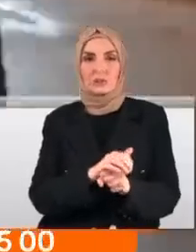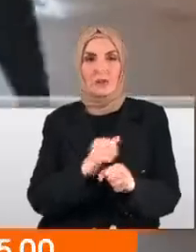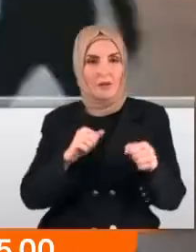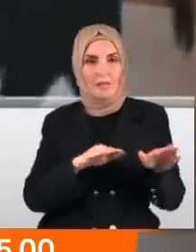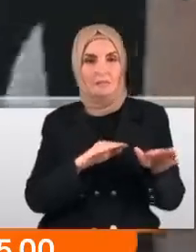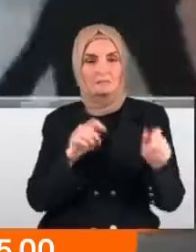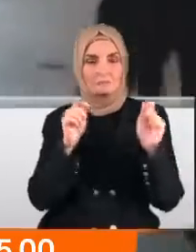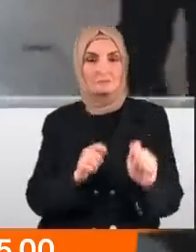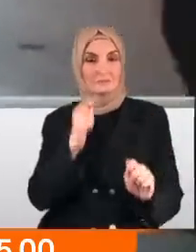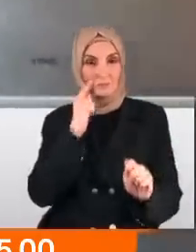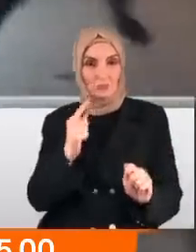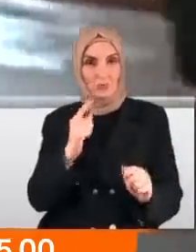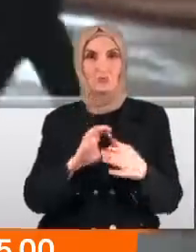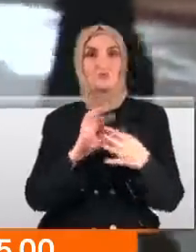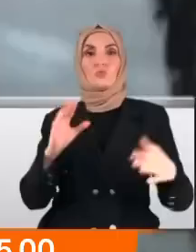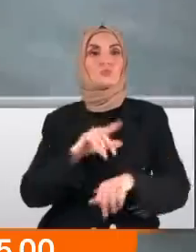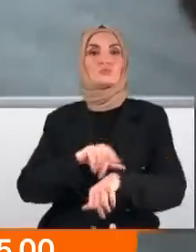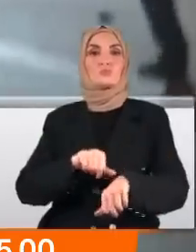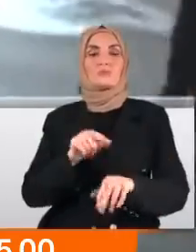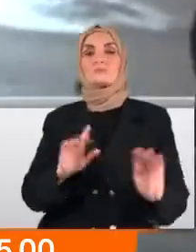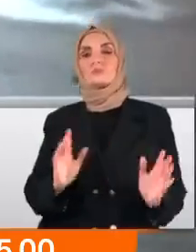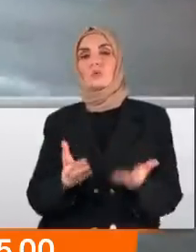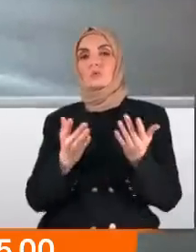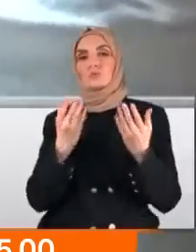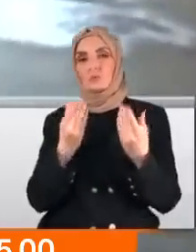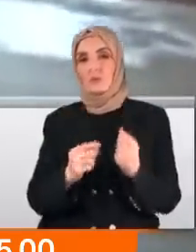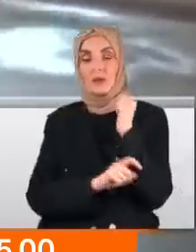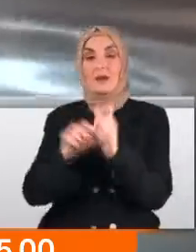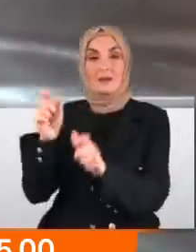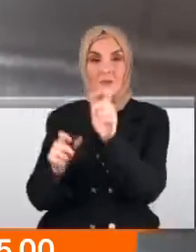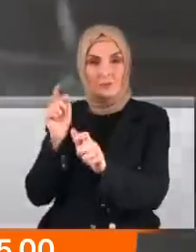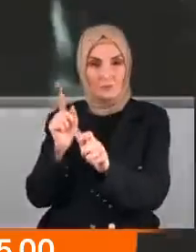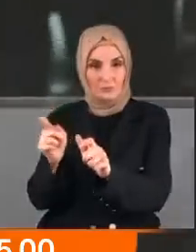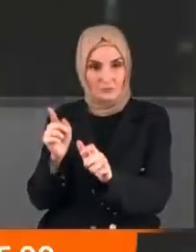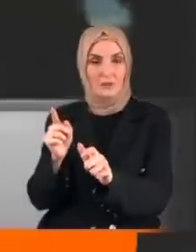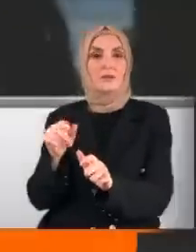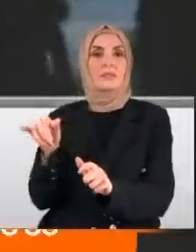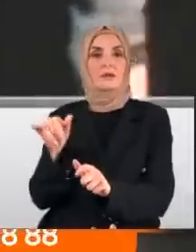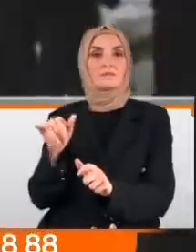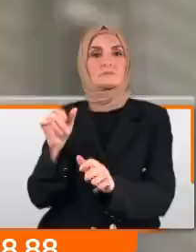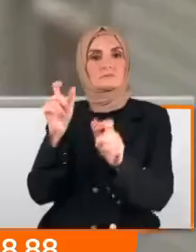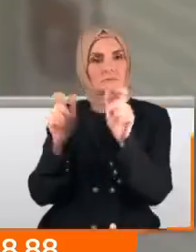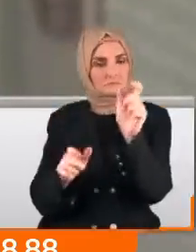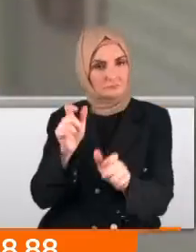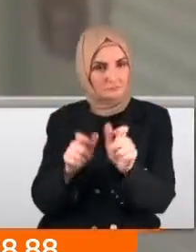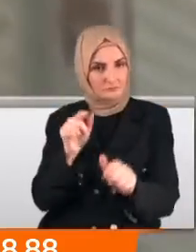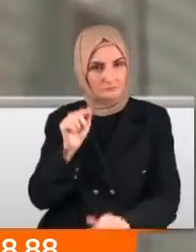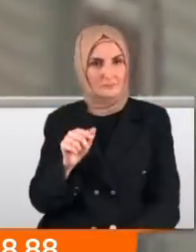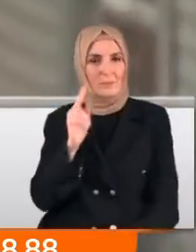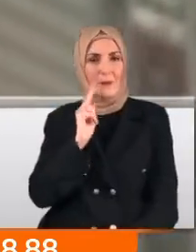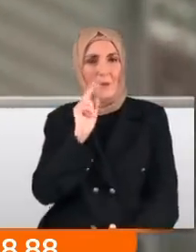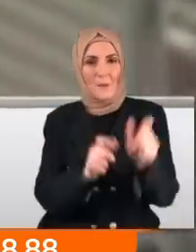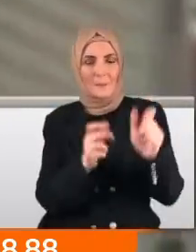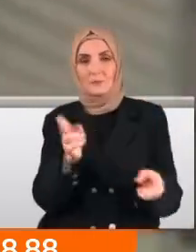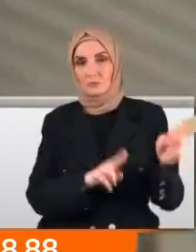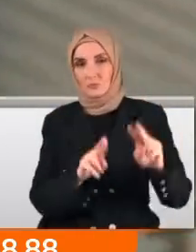uğradı. Teröristler ve yandaşları onlarca masum insanın kanını akıtıyordu. 3 gün süren olaylarda ikisi polis,